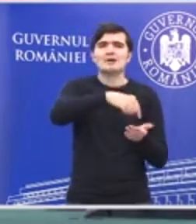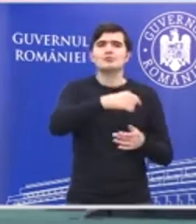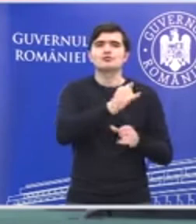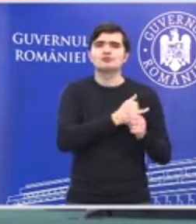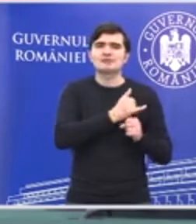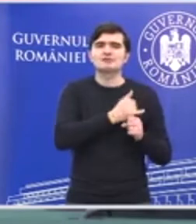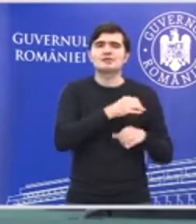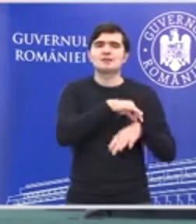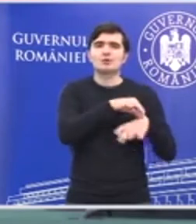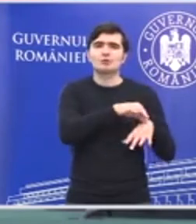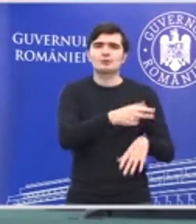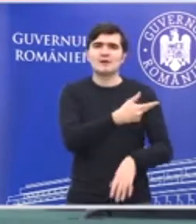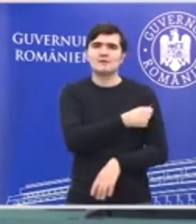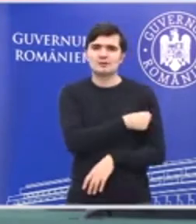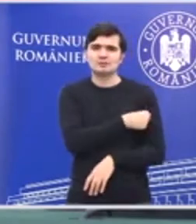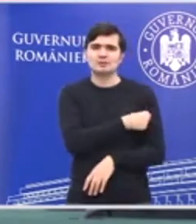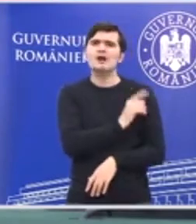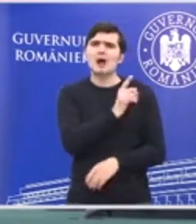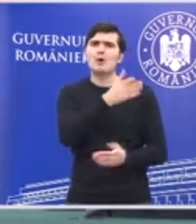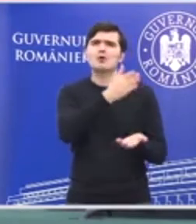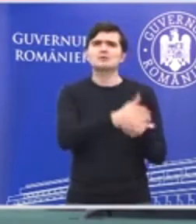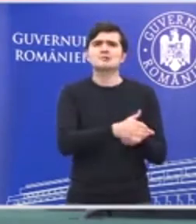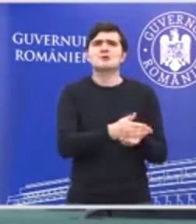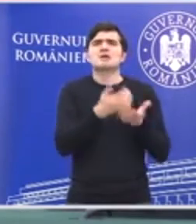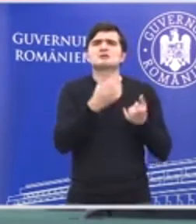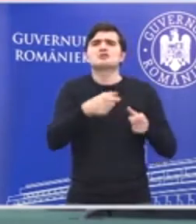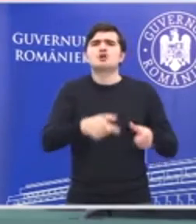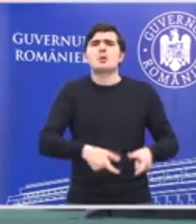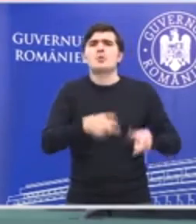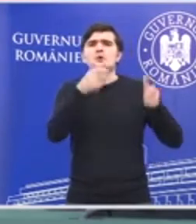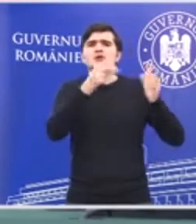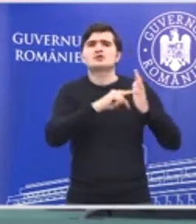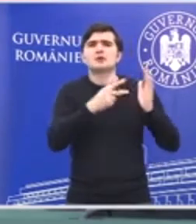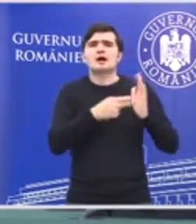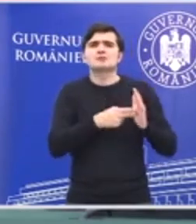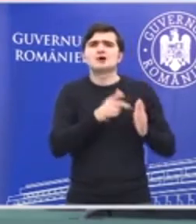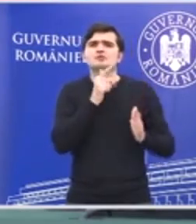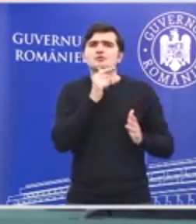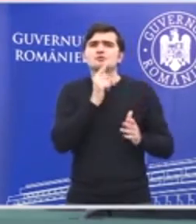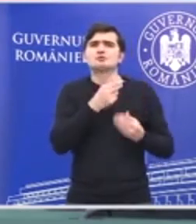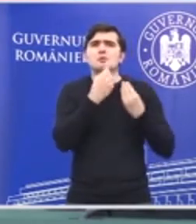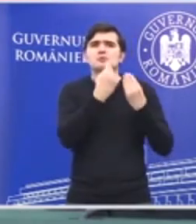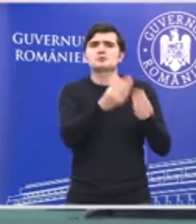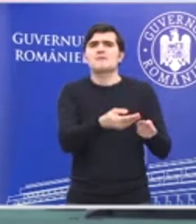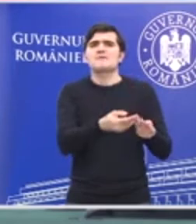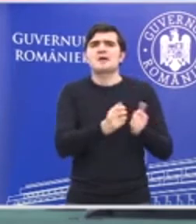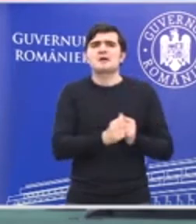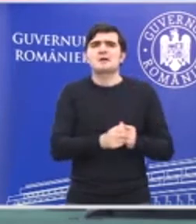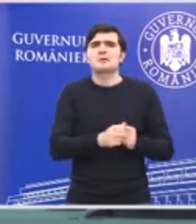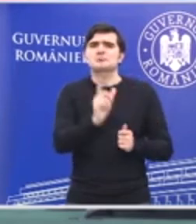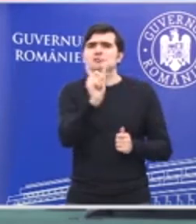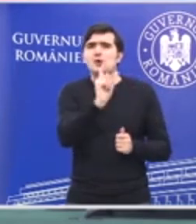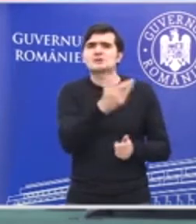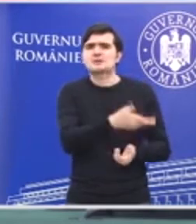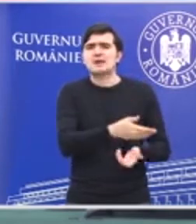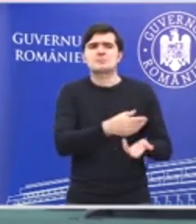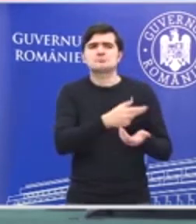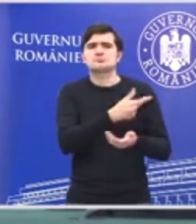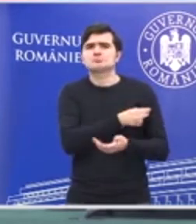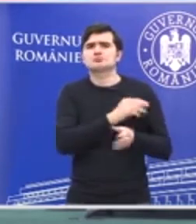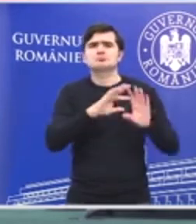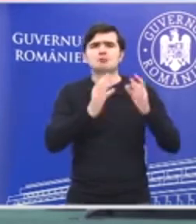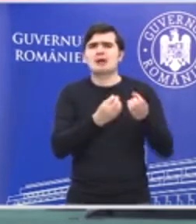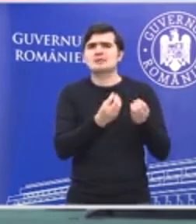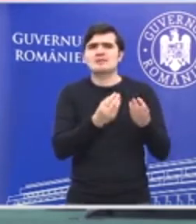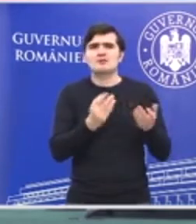vor stabili ce unități organizează acele centre, unde vor fi arondate pentru alocarea dozelor și, practic, toate